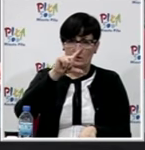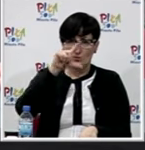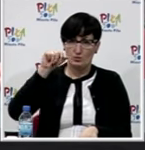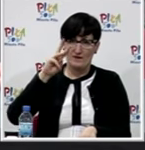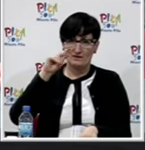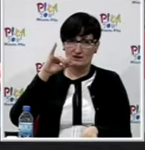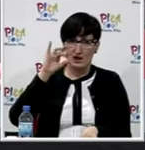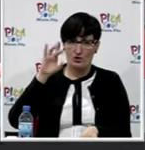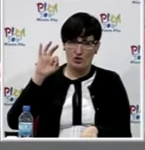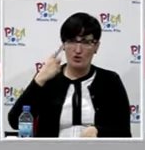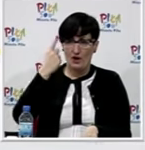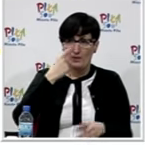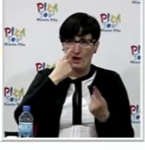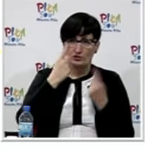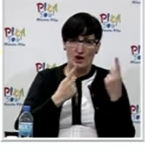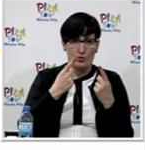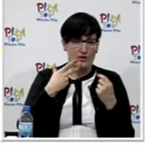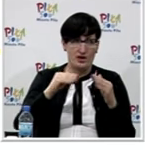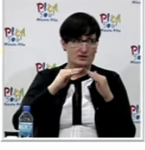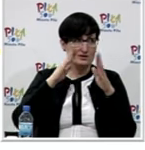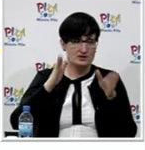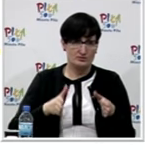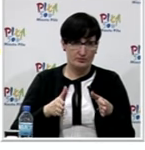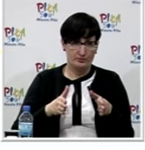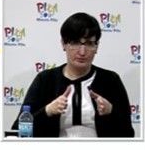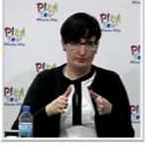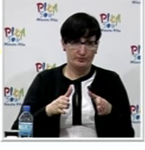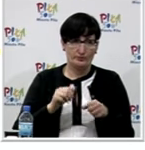działka gruntu niezabudowana, której powierzchnia stanowi